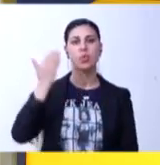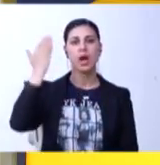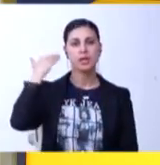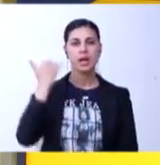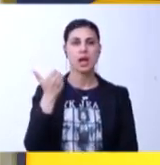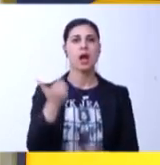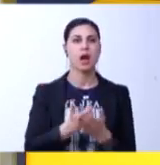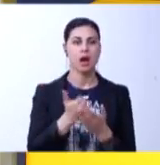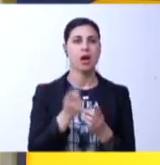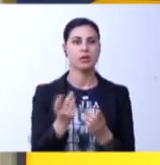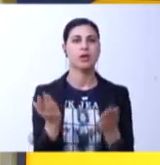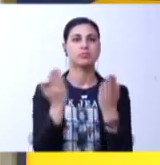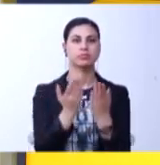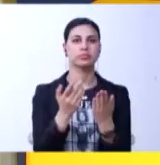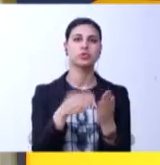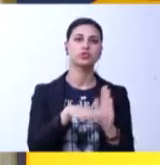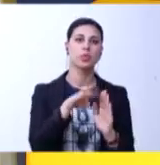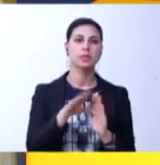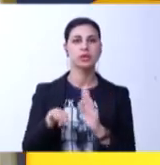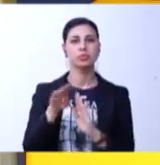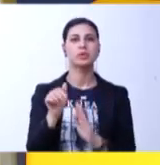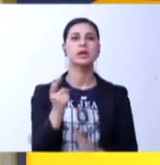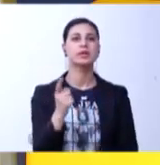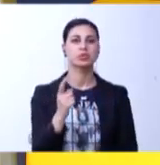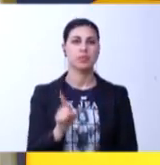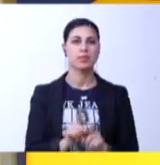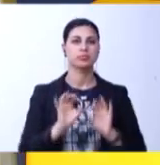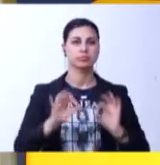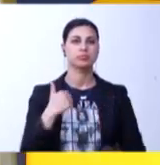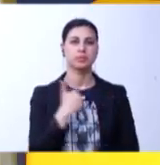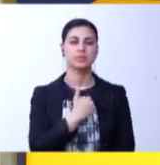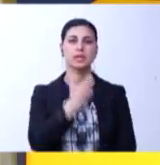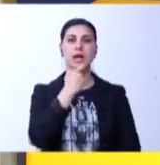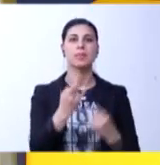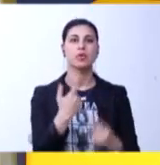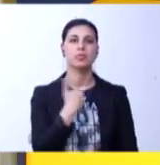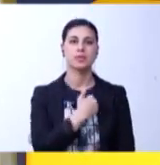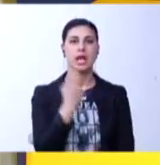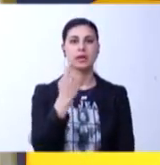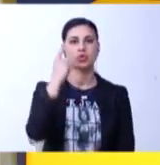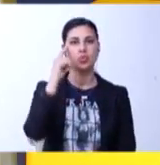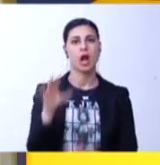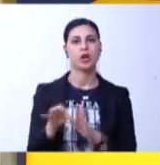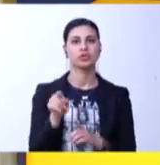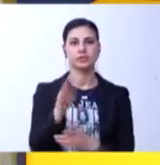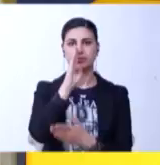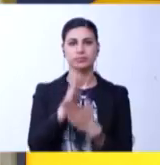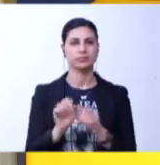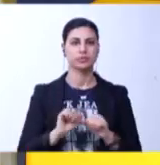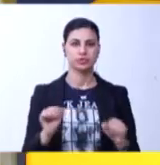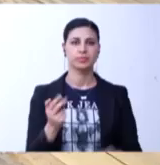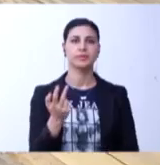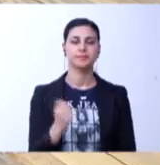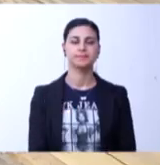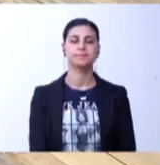ქონდა და რომელ მეთოდს რა უპირატესობა აქვს, აგვიხსენით, იმიტომ რომ მაყურებლისათვის არ იყოს ერთადერთი არჩევანი რომელიმე მეთოდი.